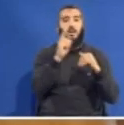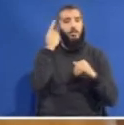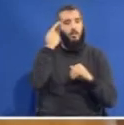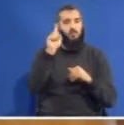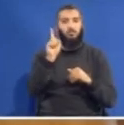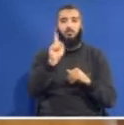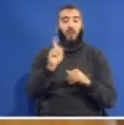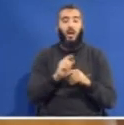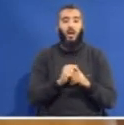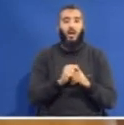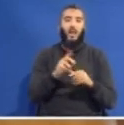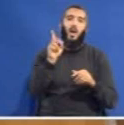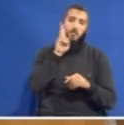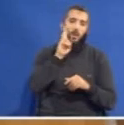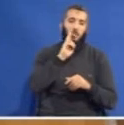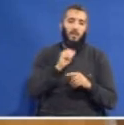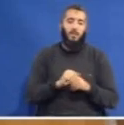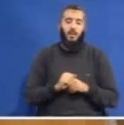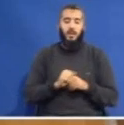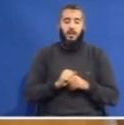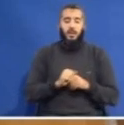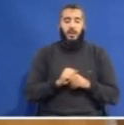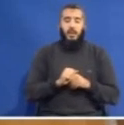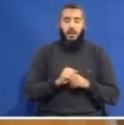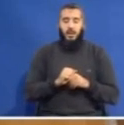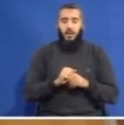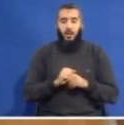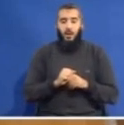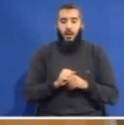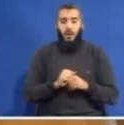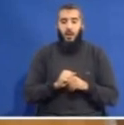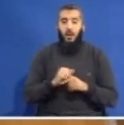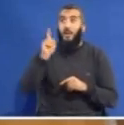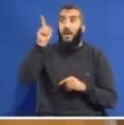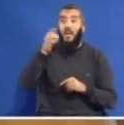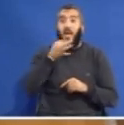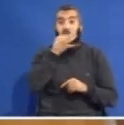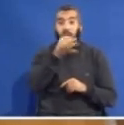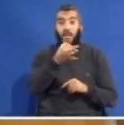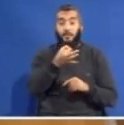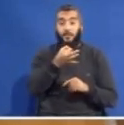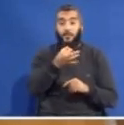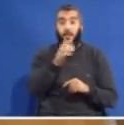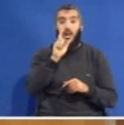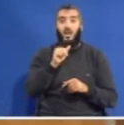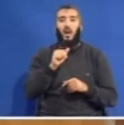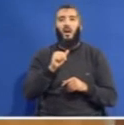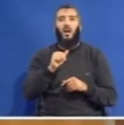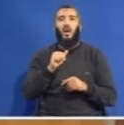كل حال المشاكل نتاعها كلها فيما ذكرت أنه في سوء علاقتها